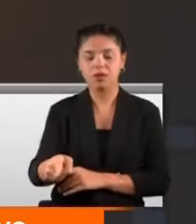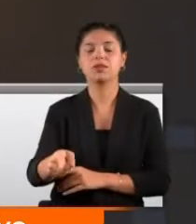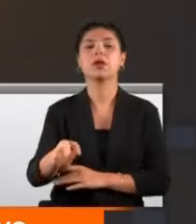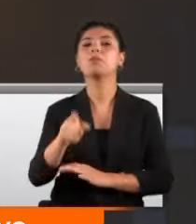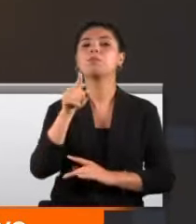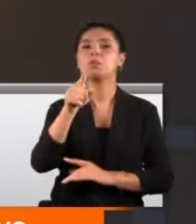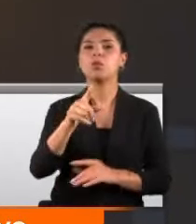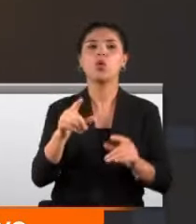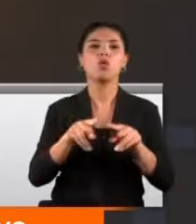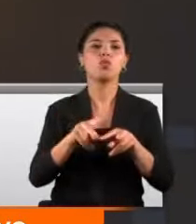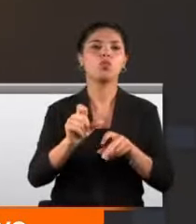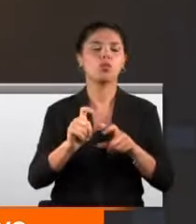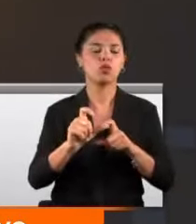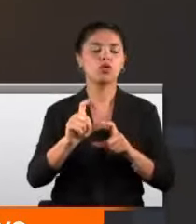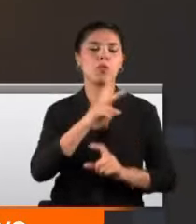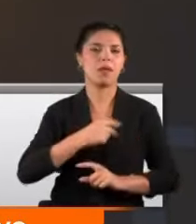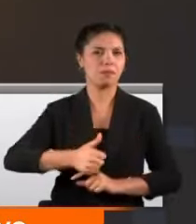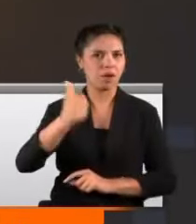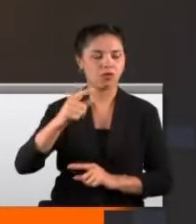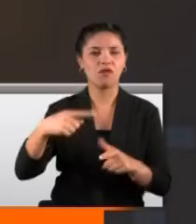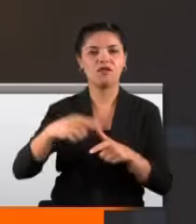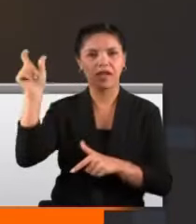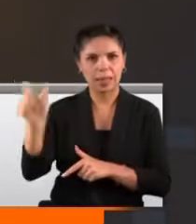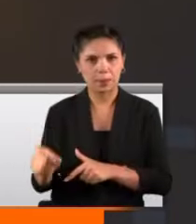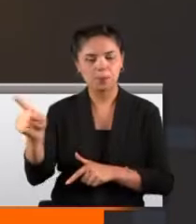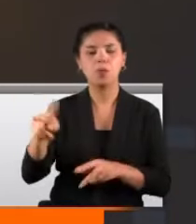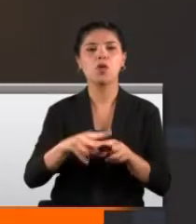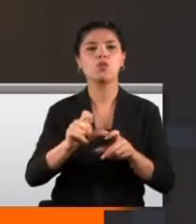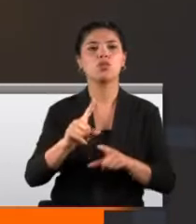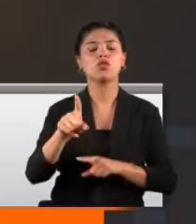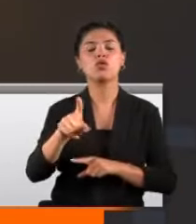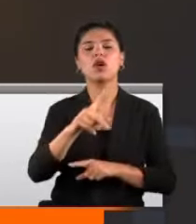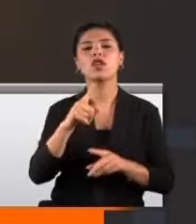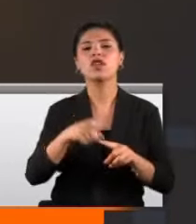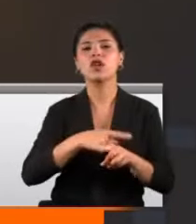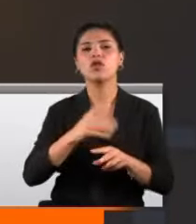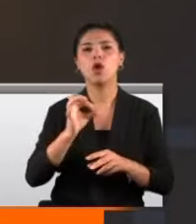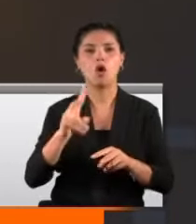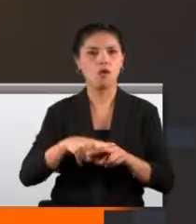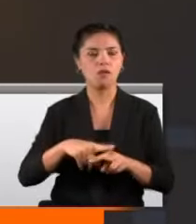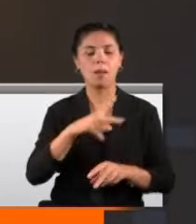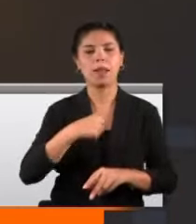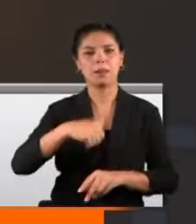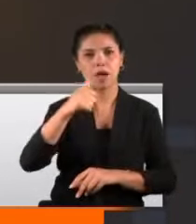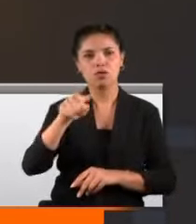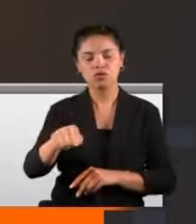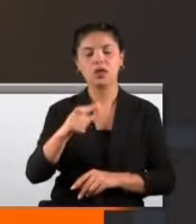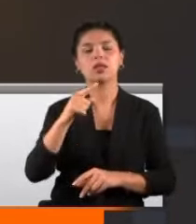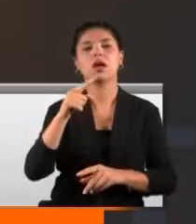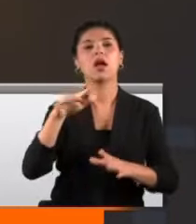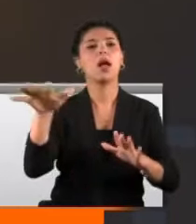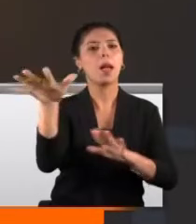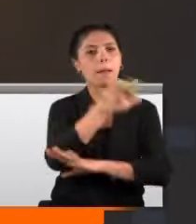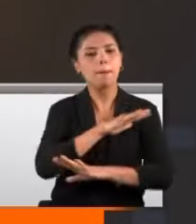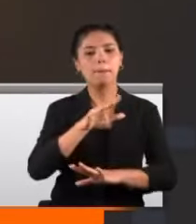Öztoklu, Muş Yoncalı Belde Belediye Başkanı Fehim Kaya, Muş Yeşilova Belde Belediye Başkanı Ömer Faruk Yenilmez, Ordu Çaybaşı